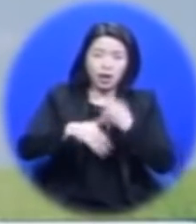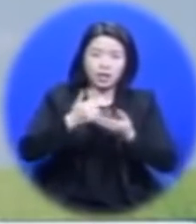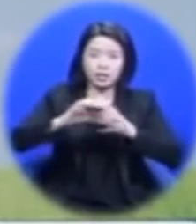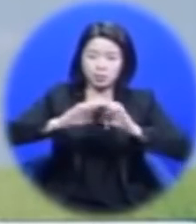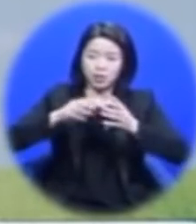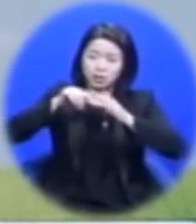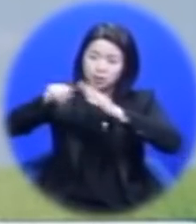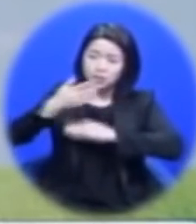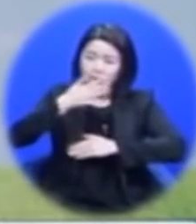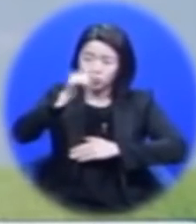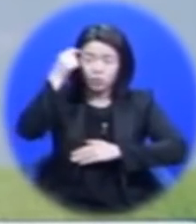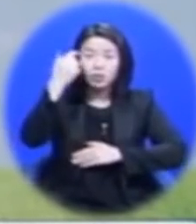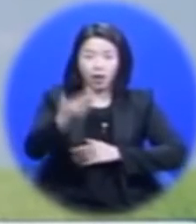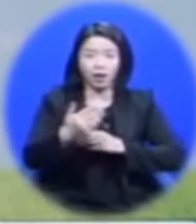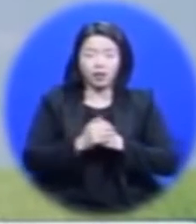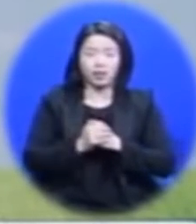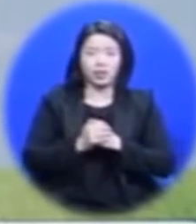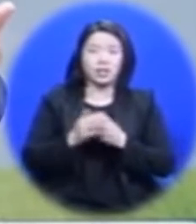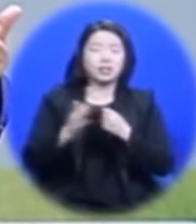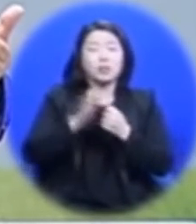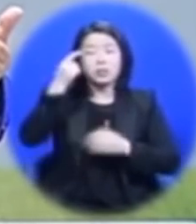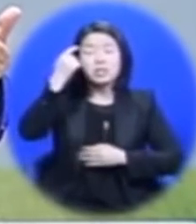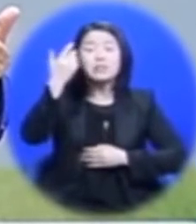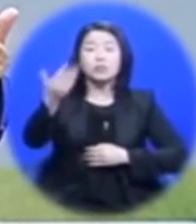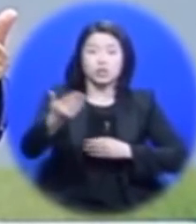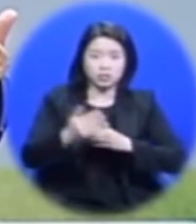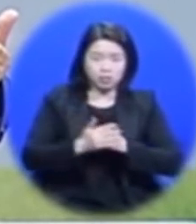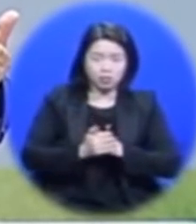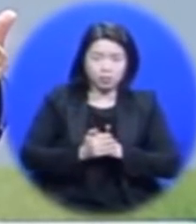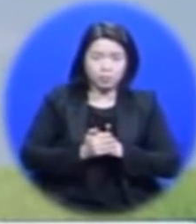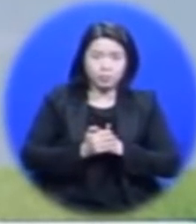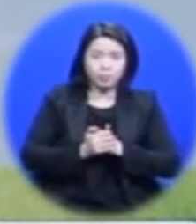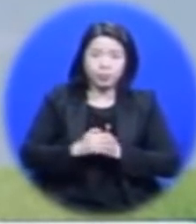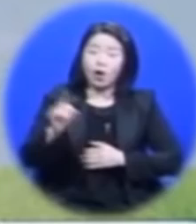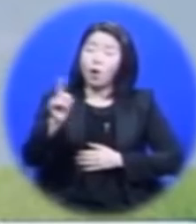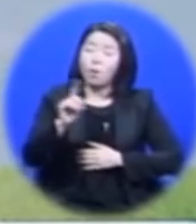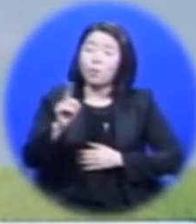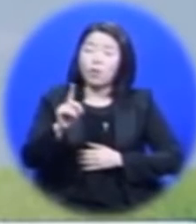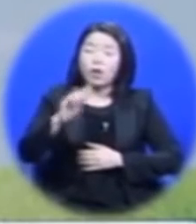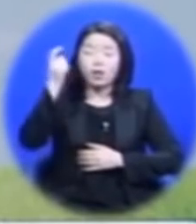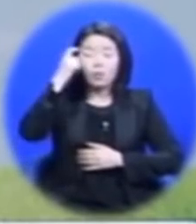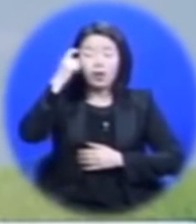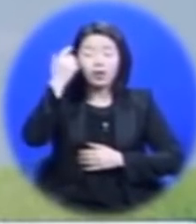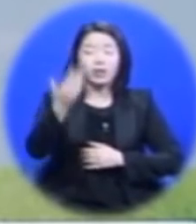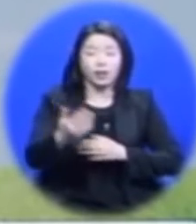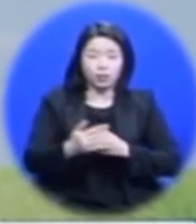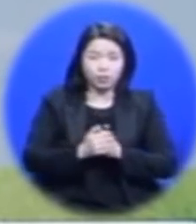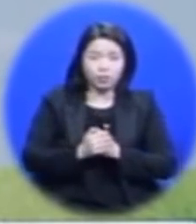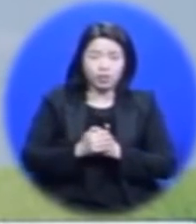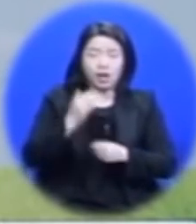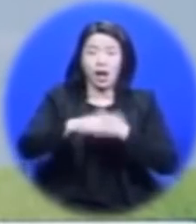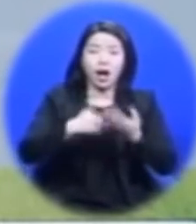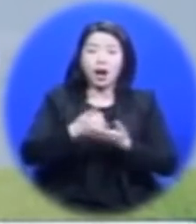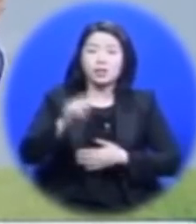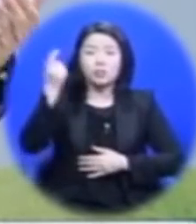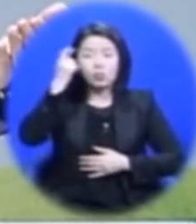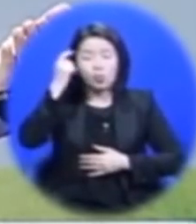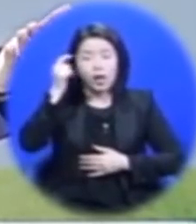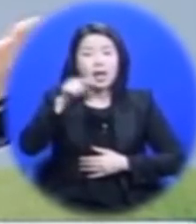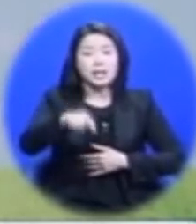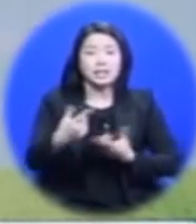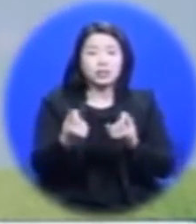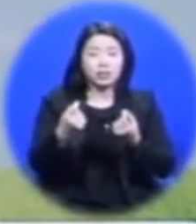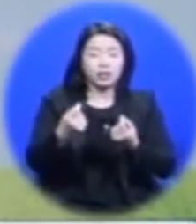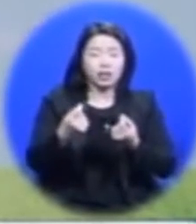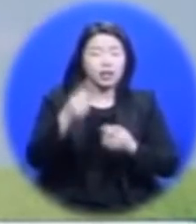수 있겠는가? 그래서 질문했어요. 어째서 그렇게 하실까요? 하나님은 어떻게 해서 이렇게